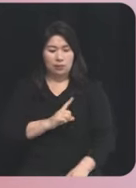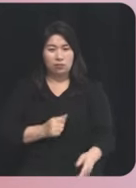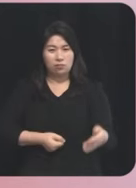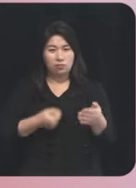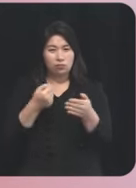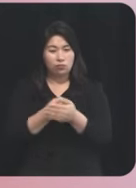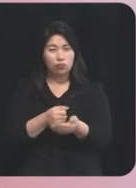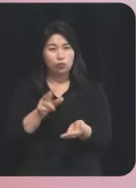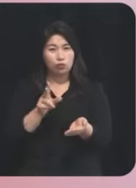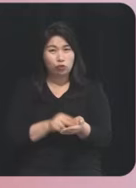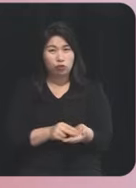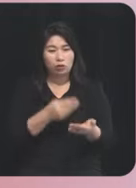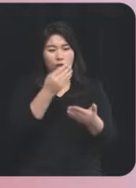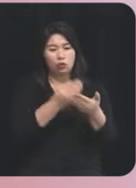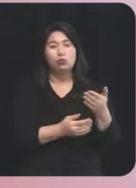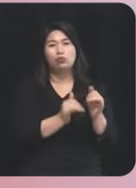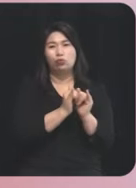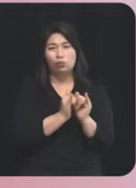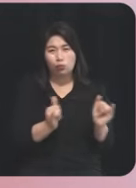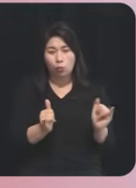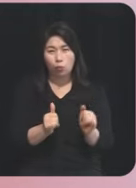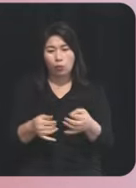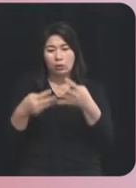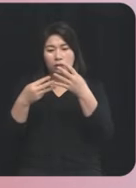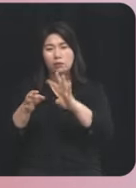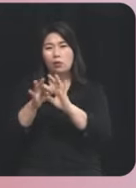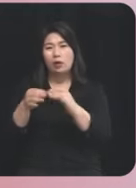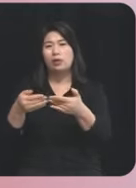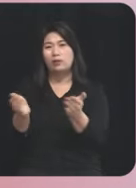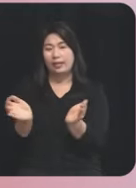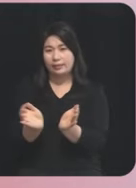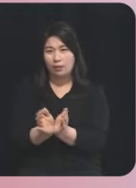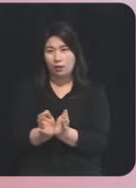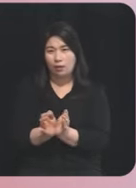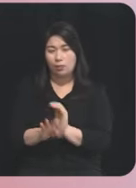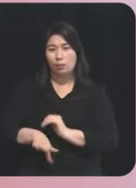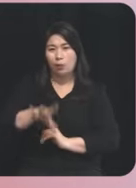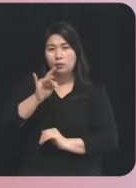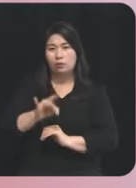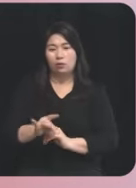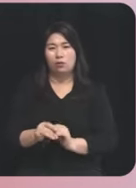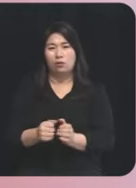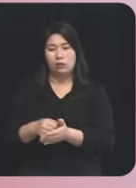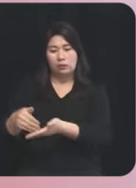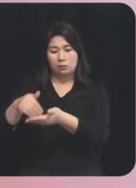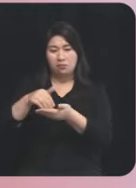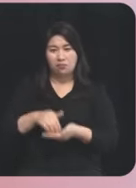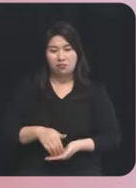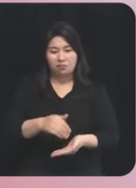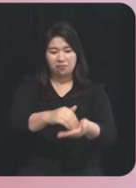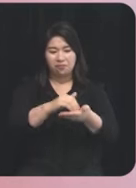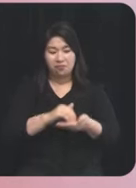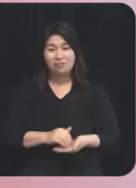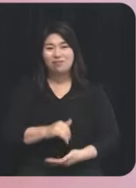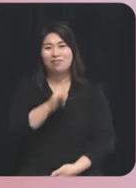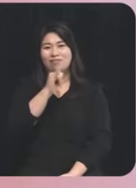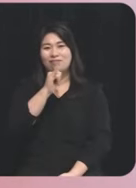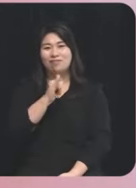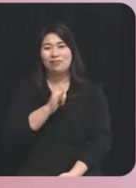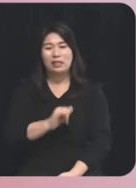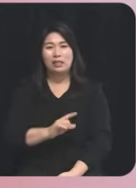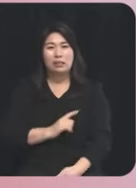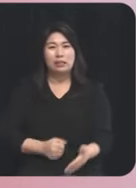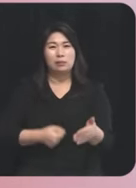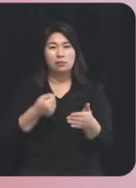문제는 유족이라든지 그래서 4.3 관련 단체에서 일단 간헐적으로 제기하는 사실인 것 같습니다.